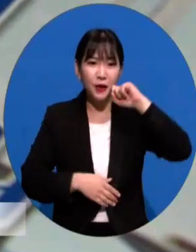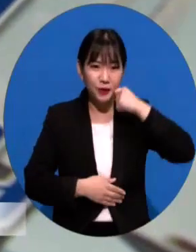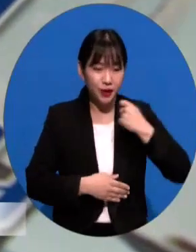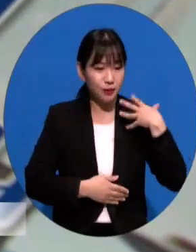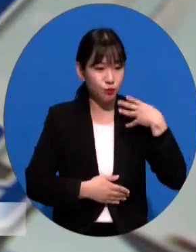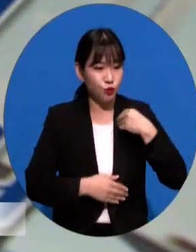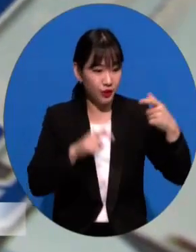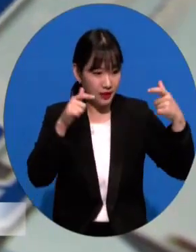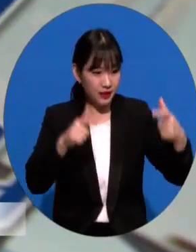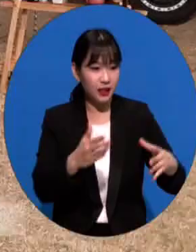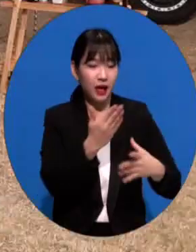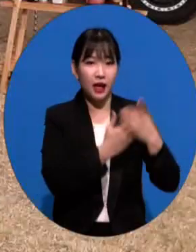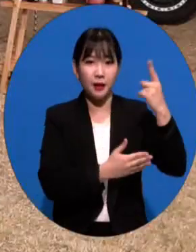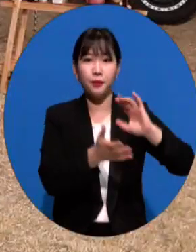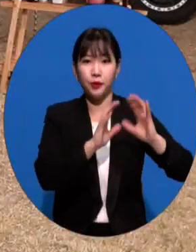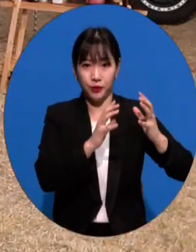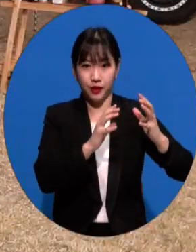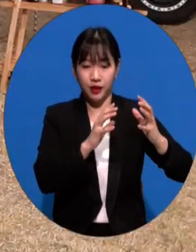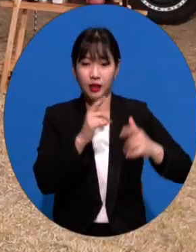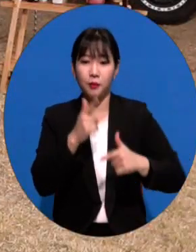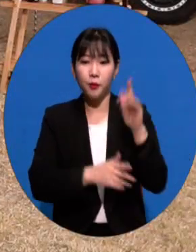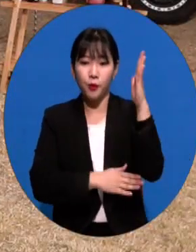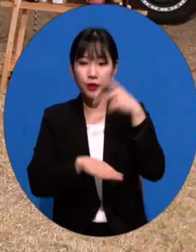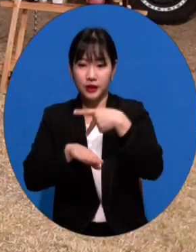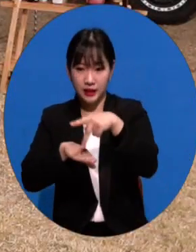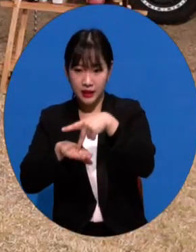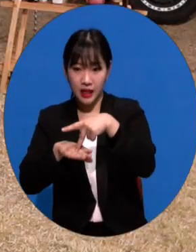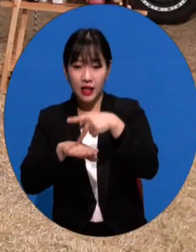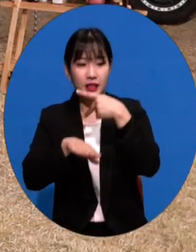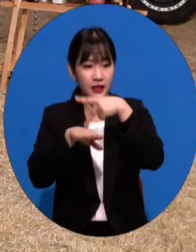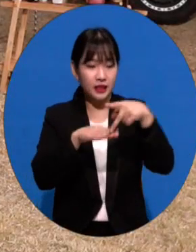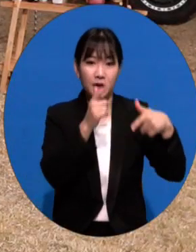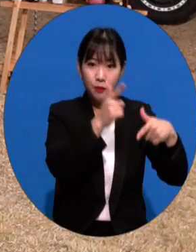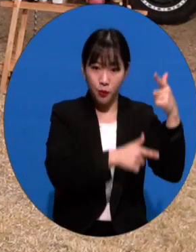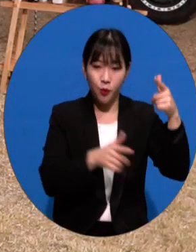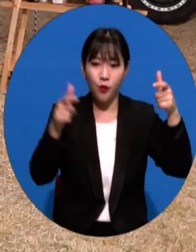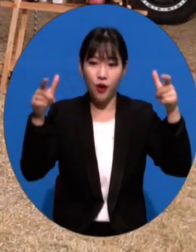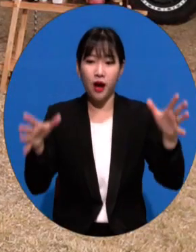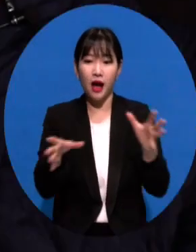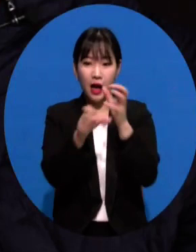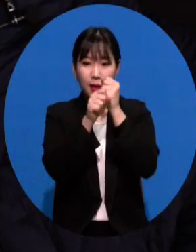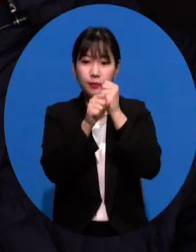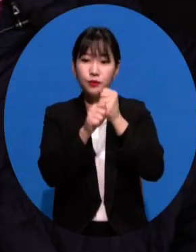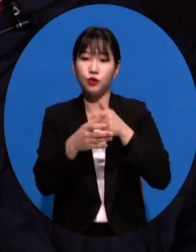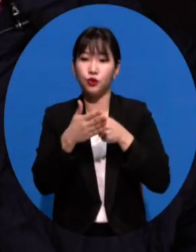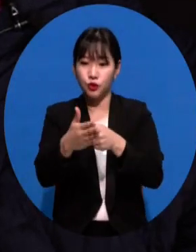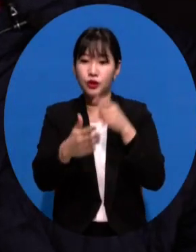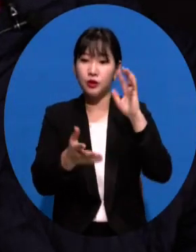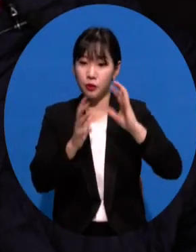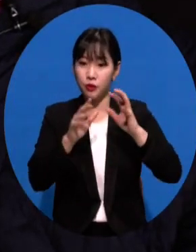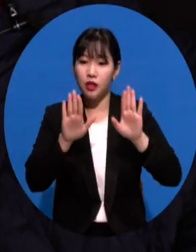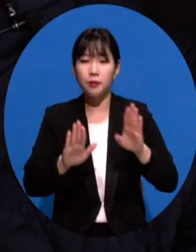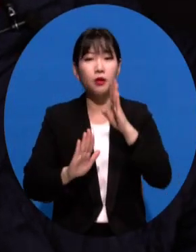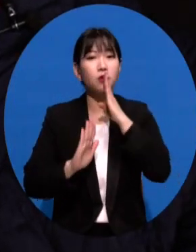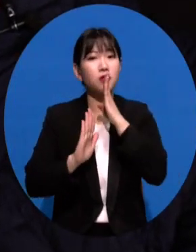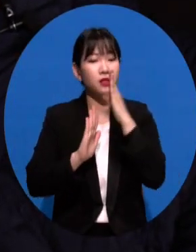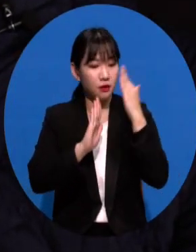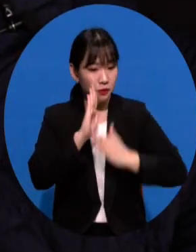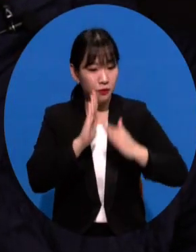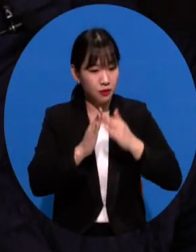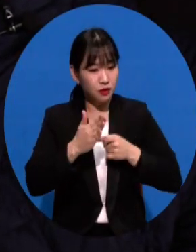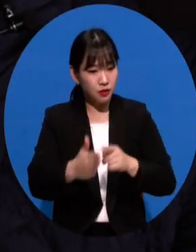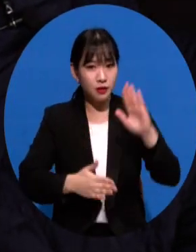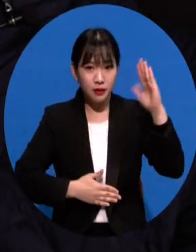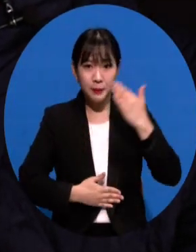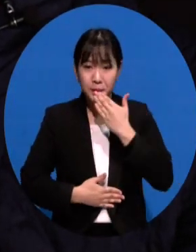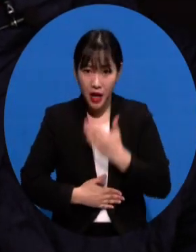무한반도 통합론이 목포 신안 신안 목포 간 통합 추진 논의가 이번에는 본 궤도에 오를 수